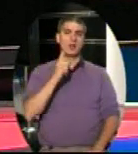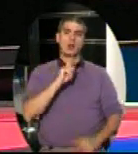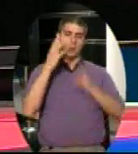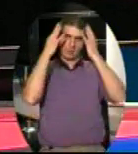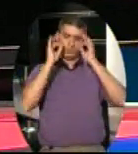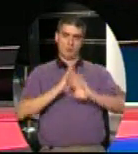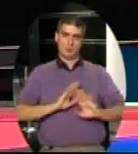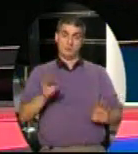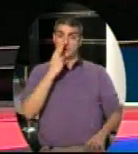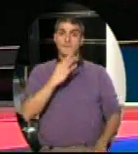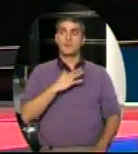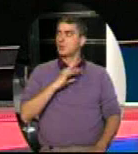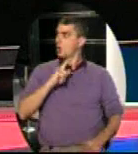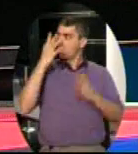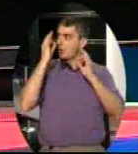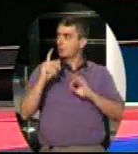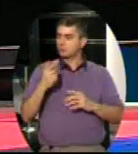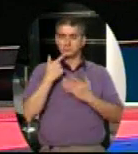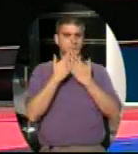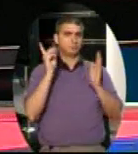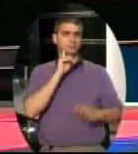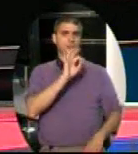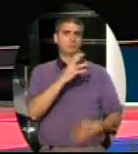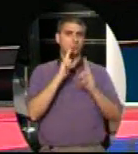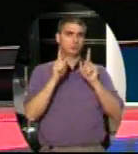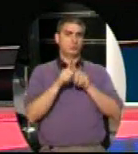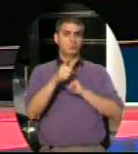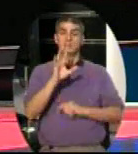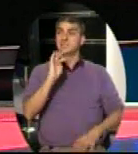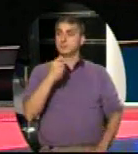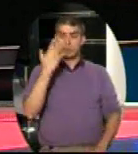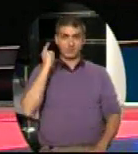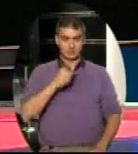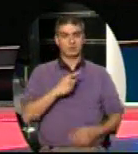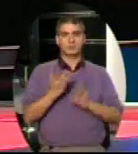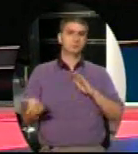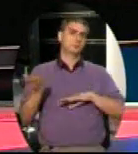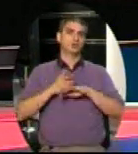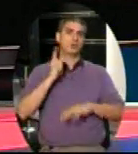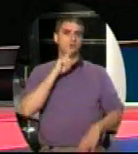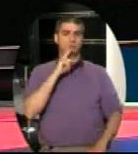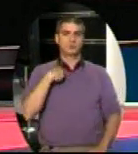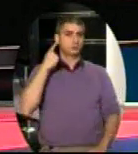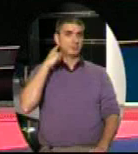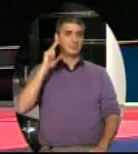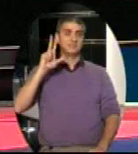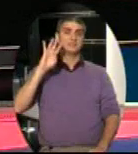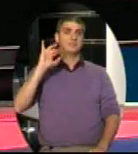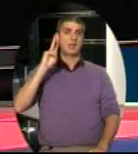ראוי. בעיניי... מה היה לא ראוי? לחשוף את השם שלו בצורה הזאת. בעיניי, אם כן, היה צריך להוציא את כל השמות. אגב, שמעתי את צביקה